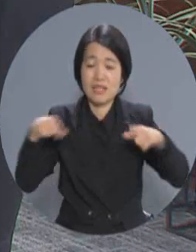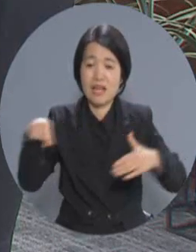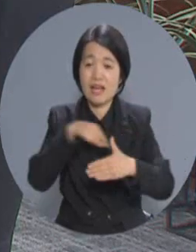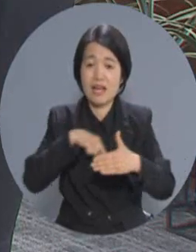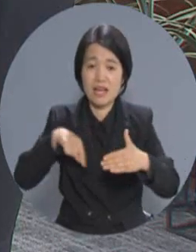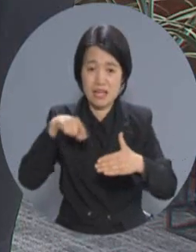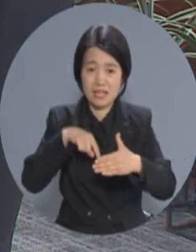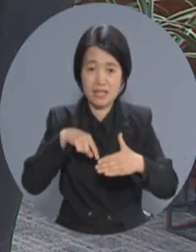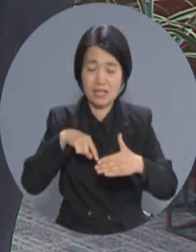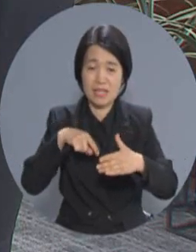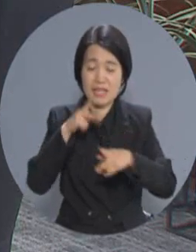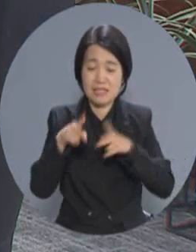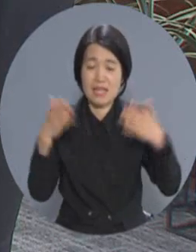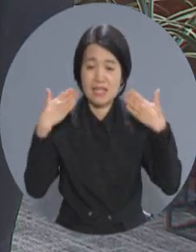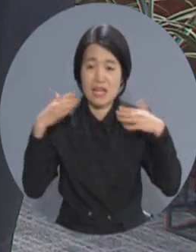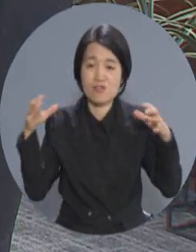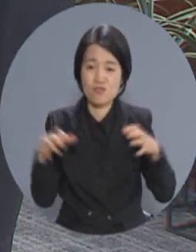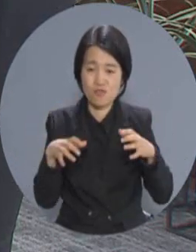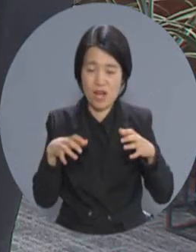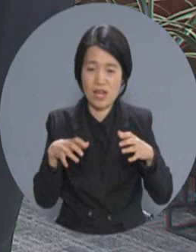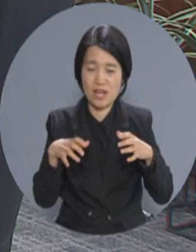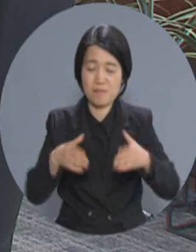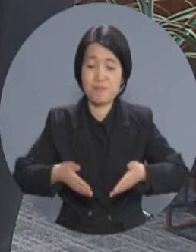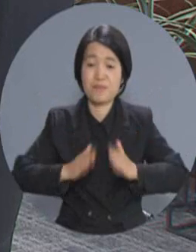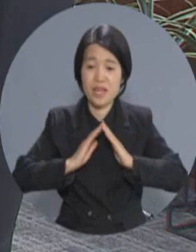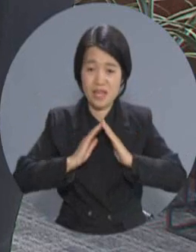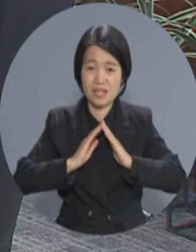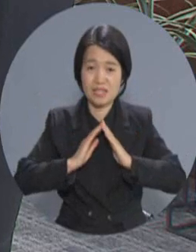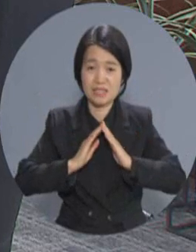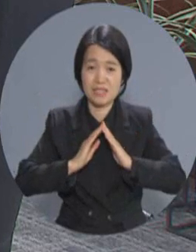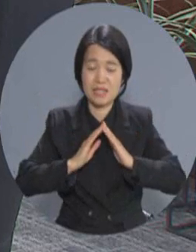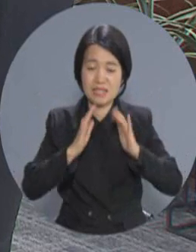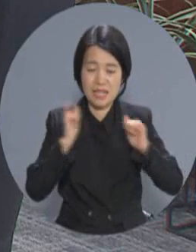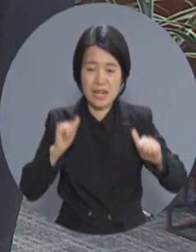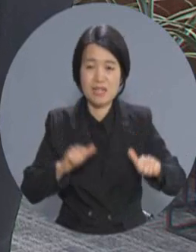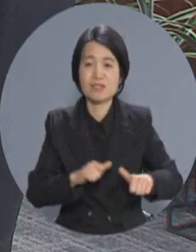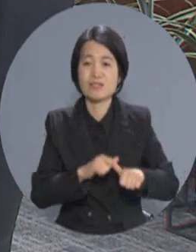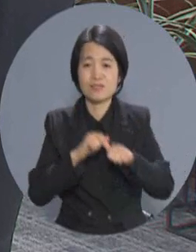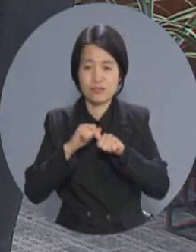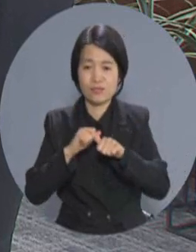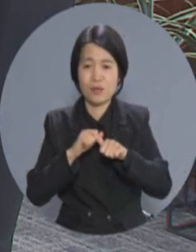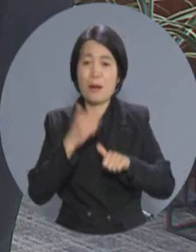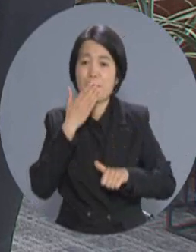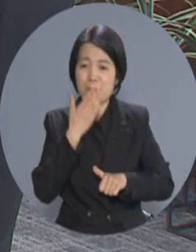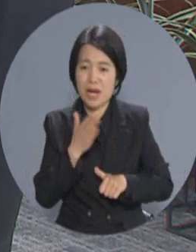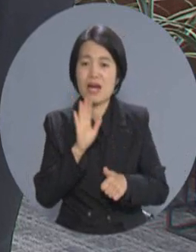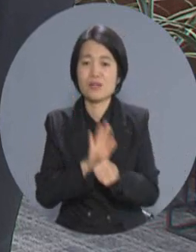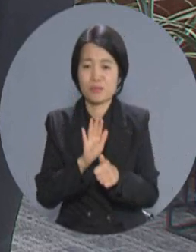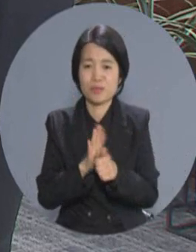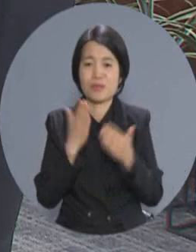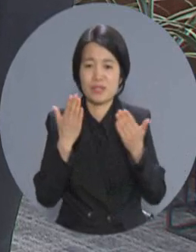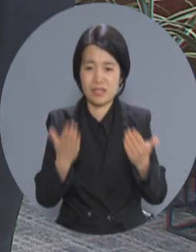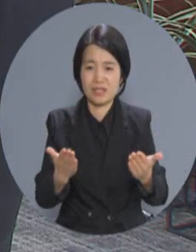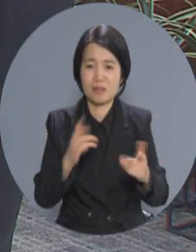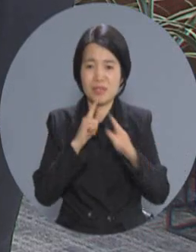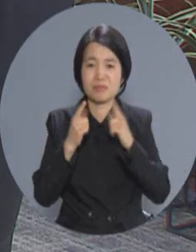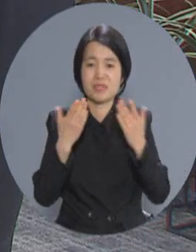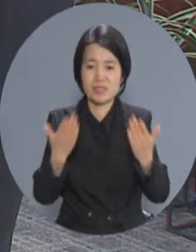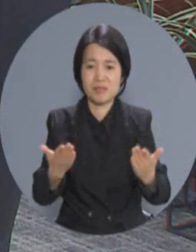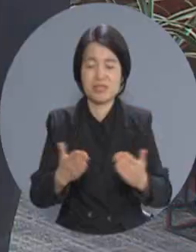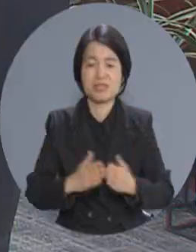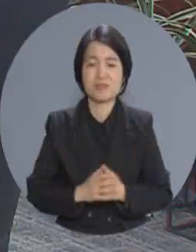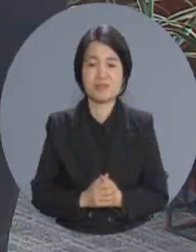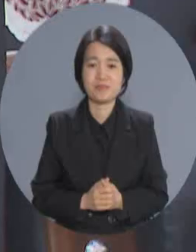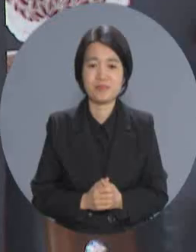내 상암 산악 융합캠퍼스를 마련해서 인력을 이렇게 수급에 이렇게 기하도록 그렇게 하겠다는 말씀을